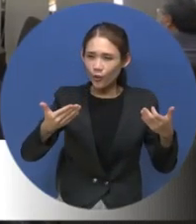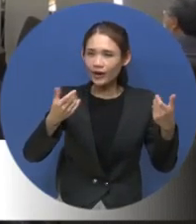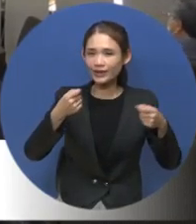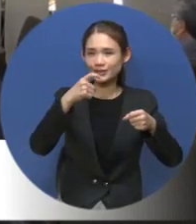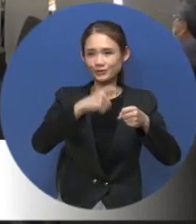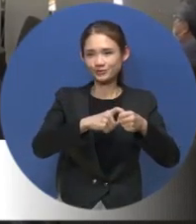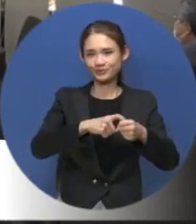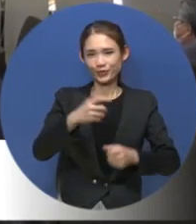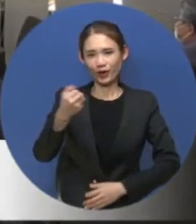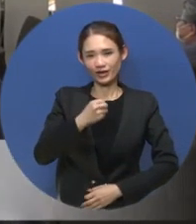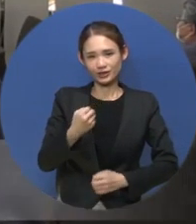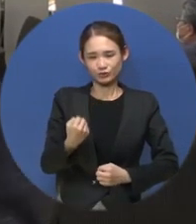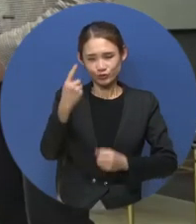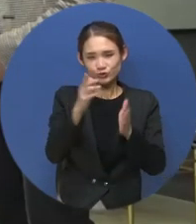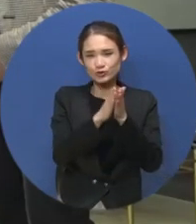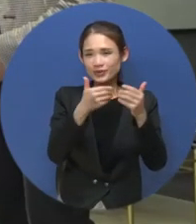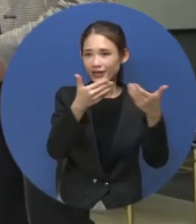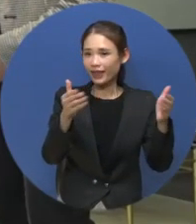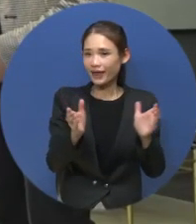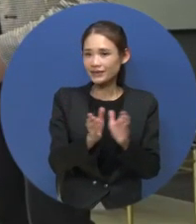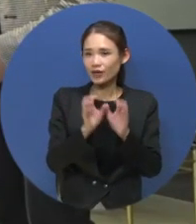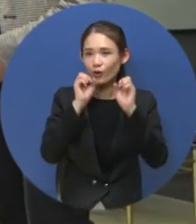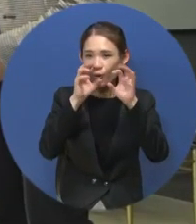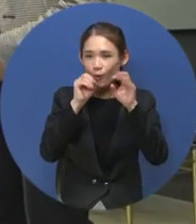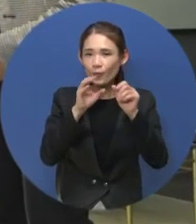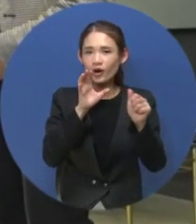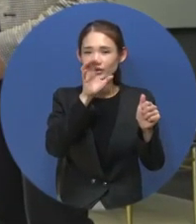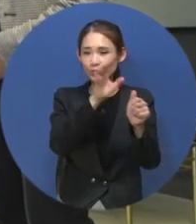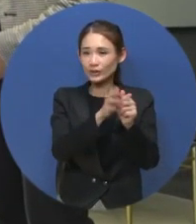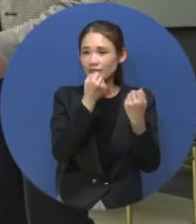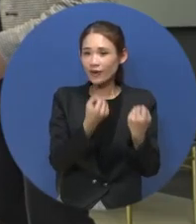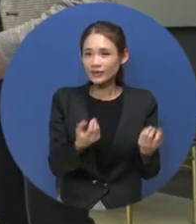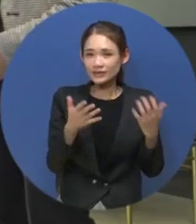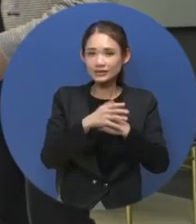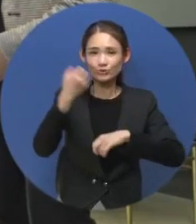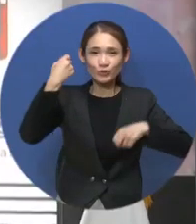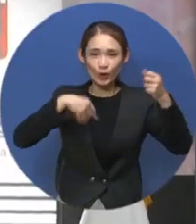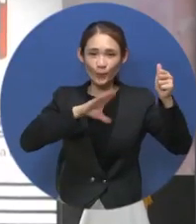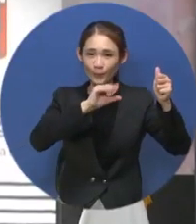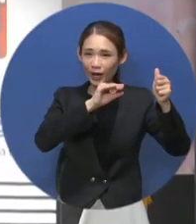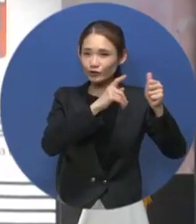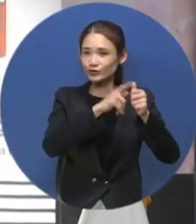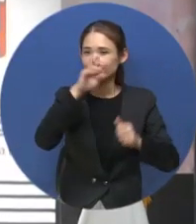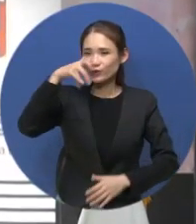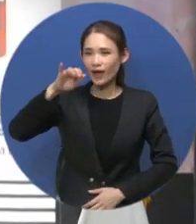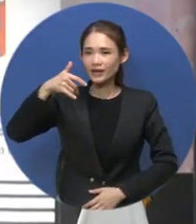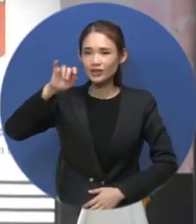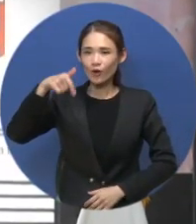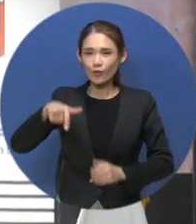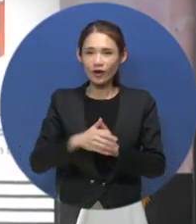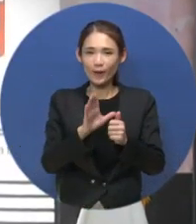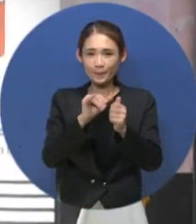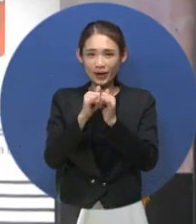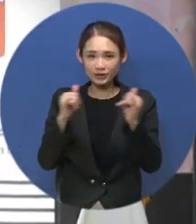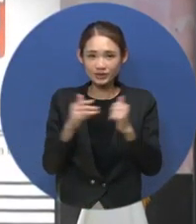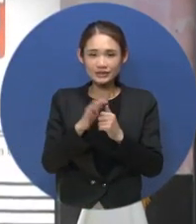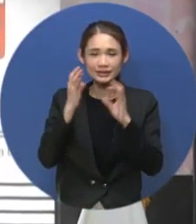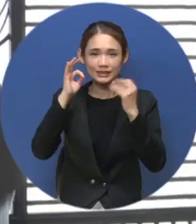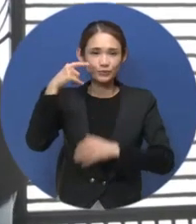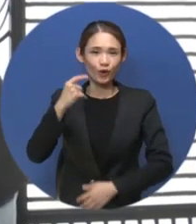훌륭한 분들과 사회적으로 소외된 분들을 멘토링을 통해서 끈을 이어주고 그 다음에 꿈을 키워주고